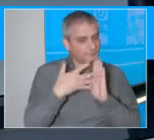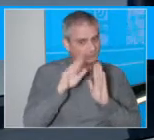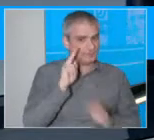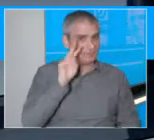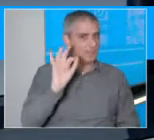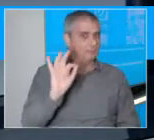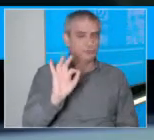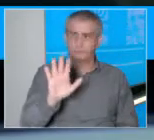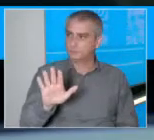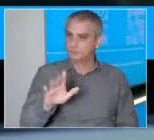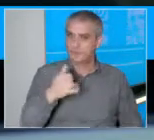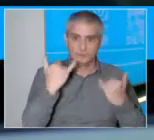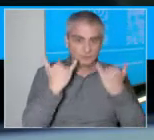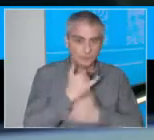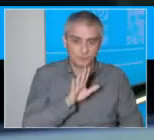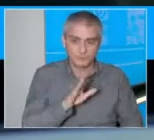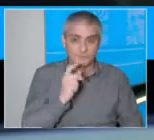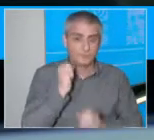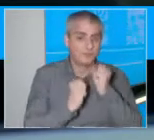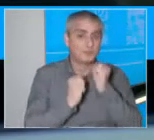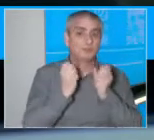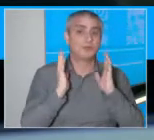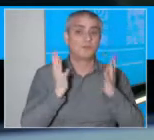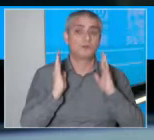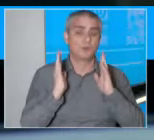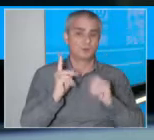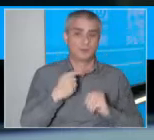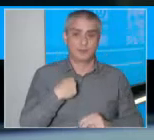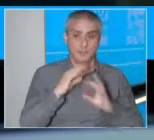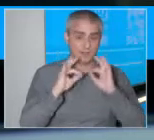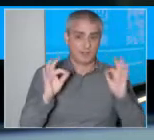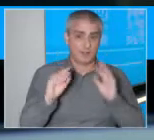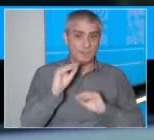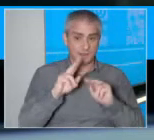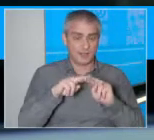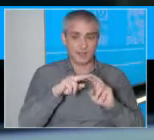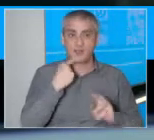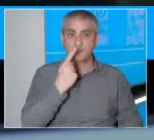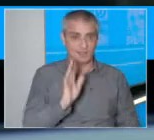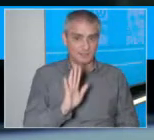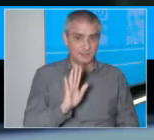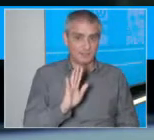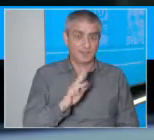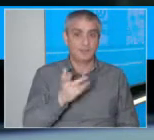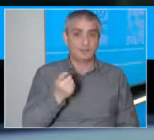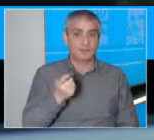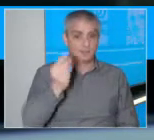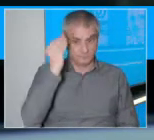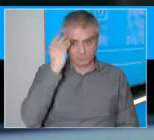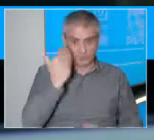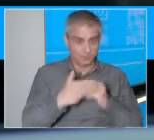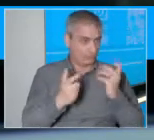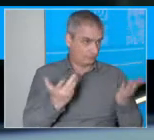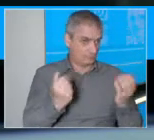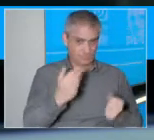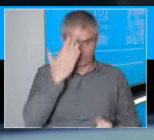בעיניים שלכם? משה, טעות קשה מאוד מאוד מאוד. אני אתחיל בפרקטיקה, אחר כך נגיד לכם על זה רעיון בשם האור החיים, אתם בסוף אנשים